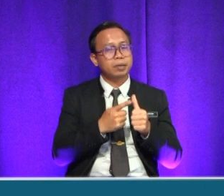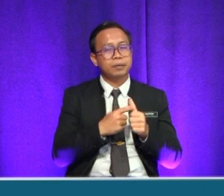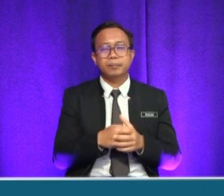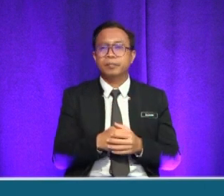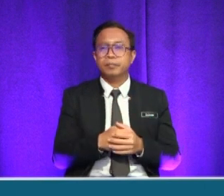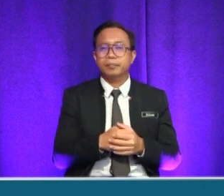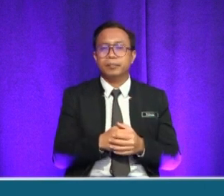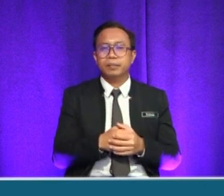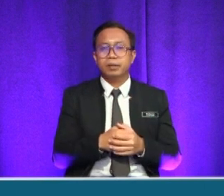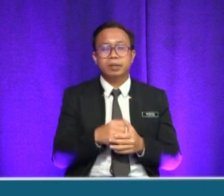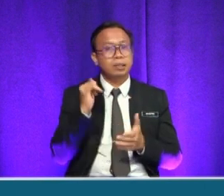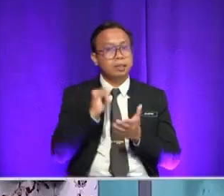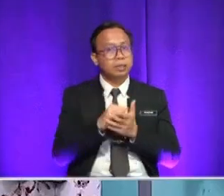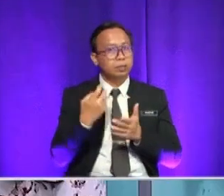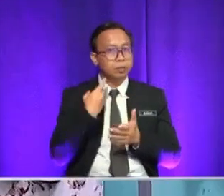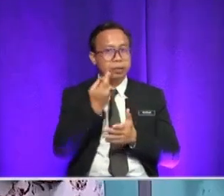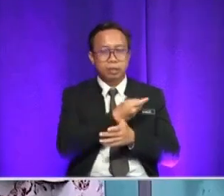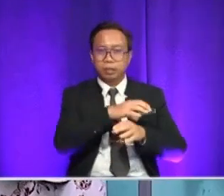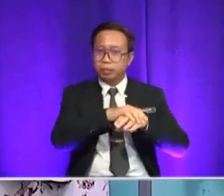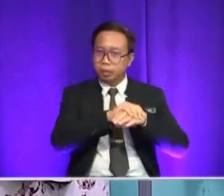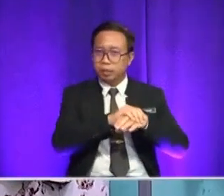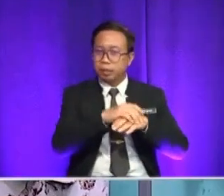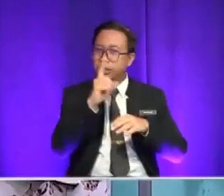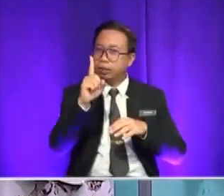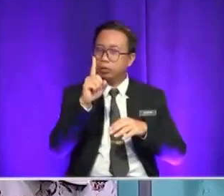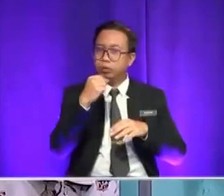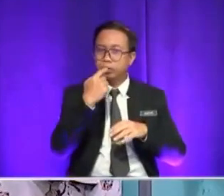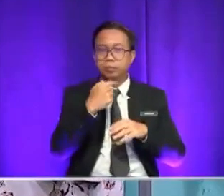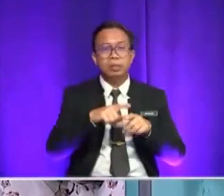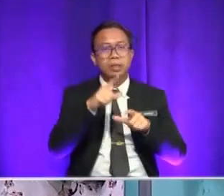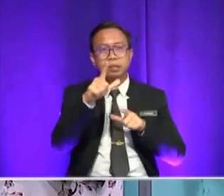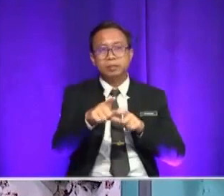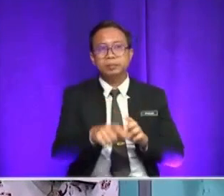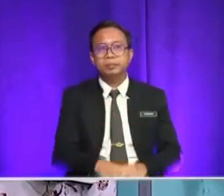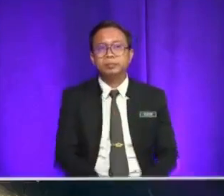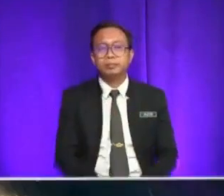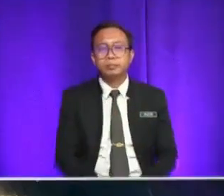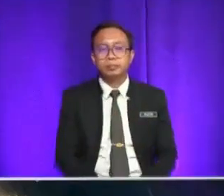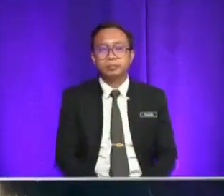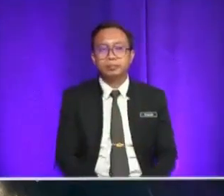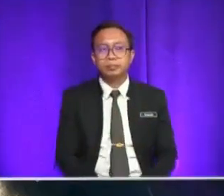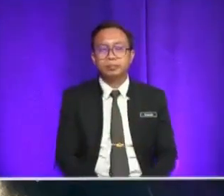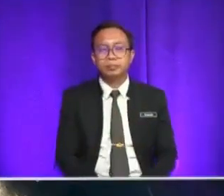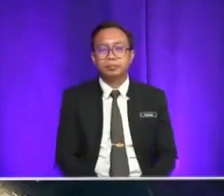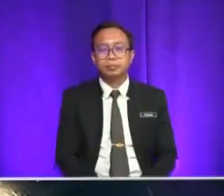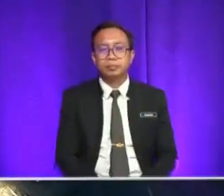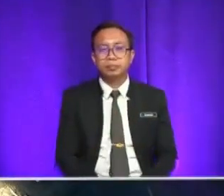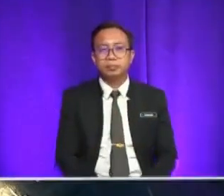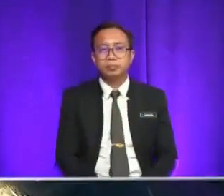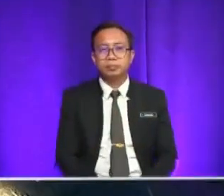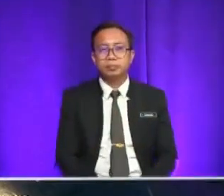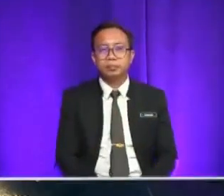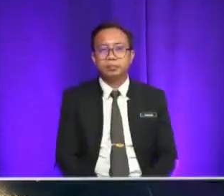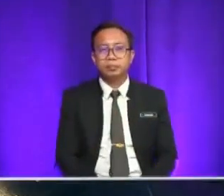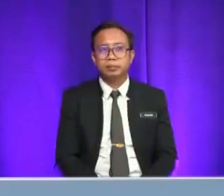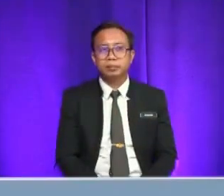Okey, balik-balik itulah yang kita kena pegang. Langkah yang pertama, siapa boleh bagi jawapan? Okey, Askor silakan.